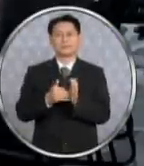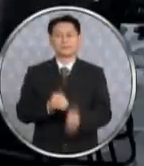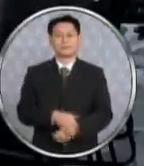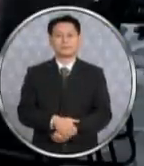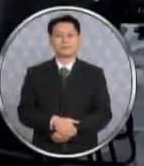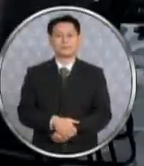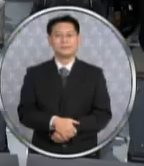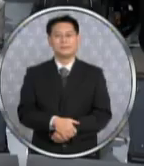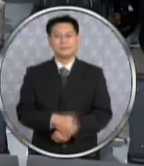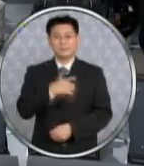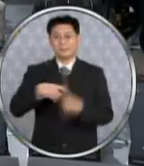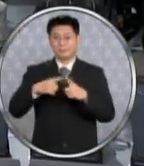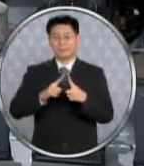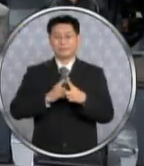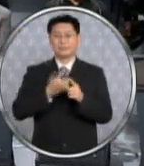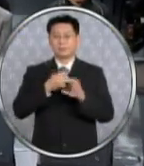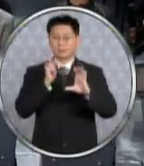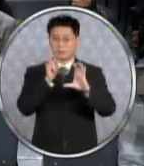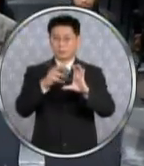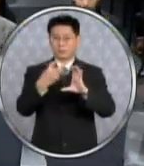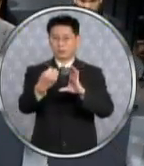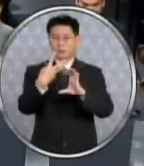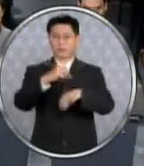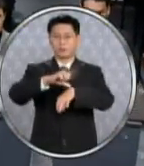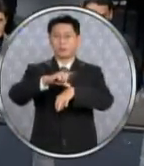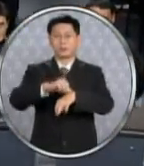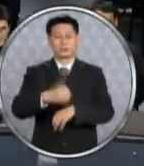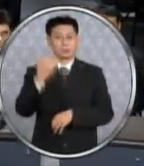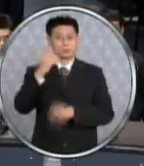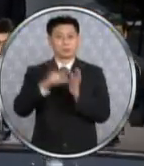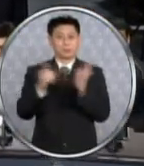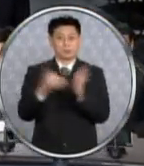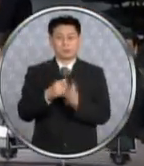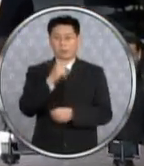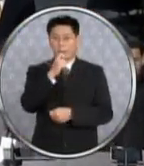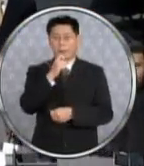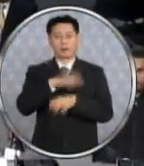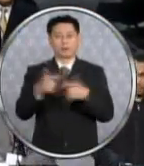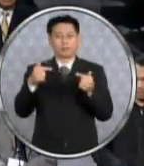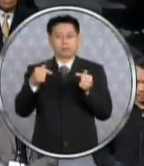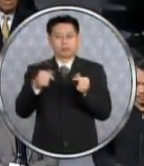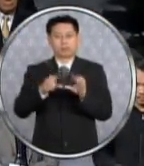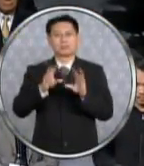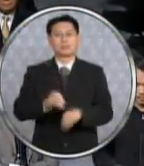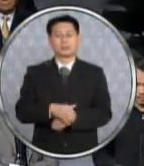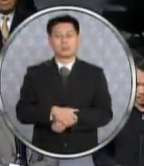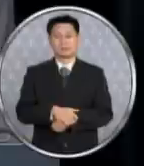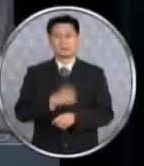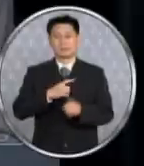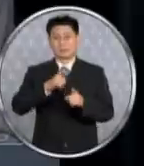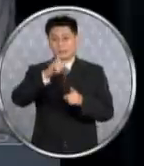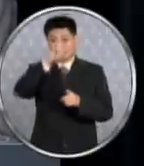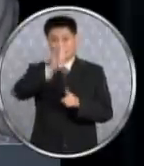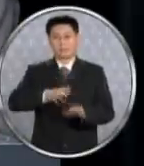决定的。候选人的前方设有计时器，时间一到，麦克风会逐渐的消音。为了让候选人今